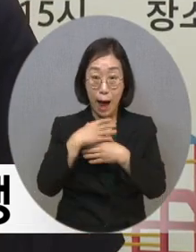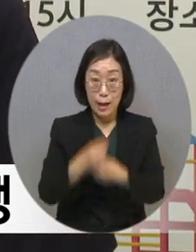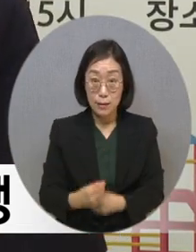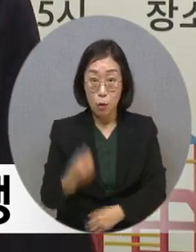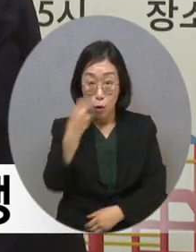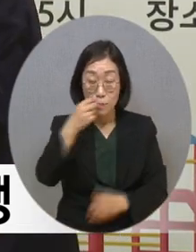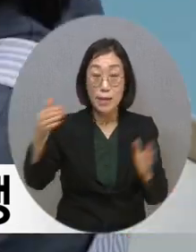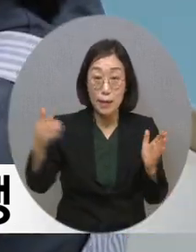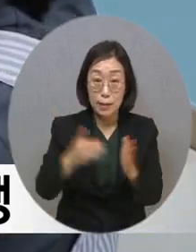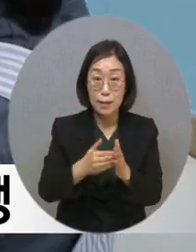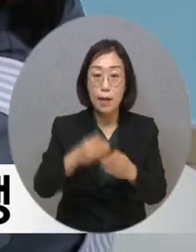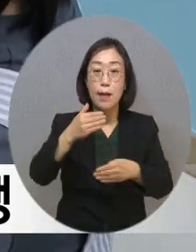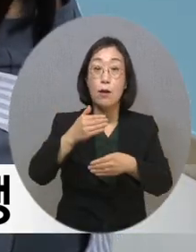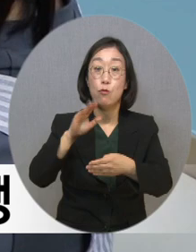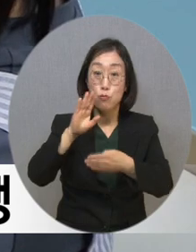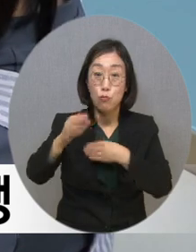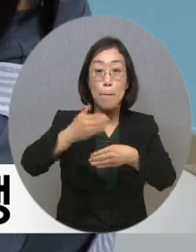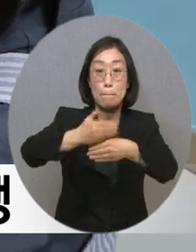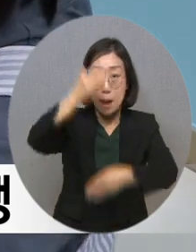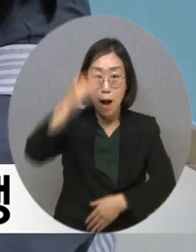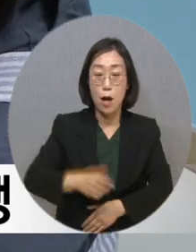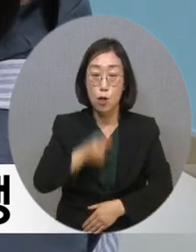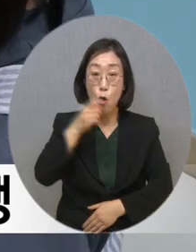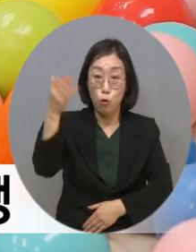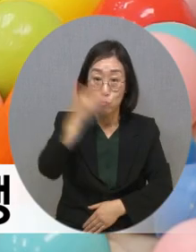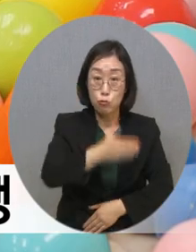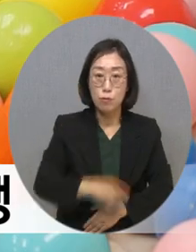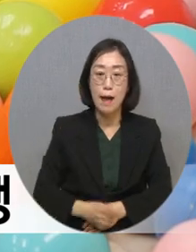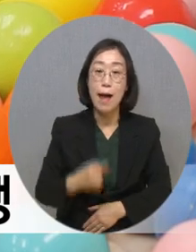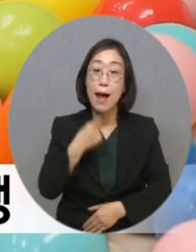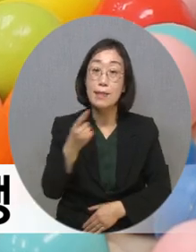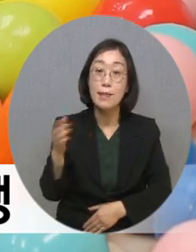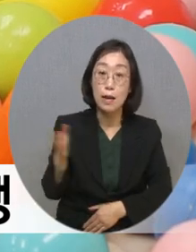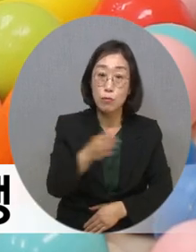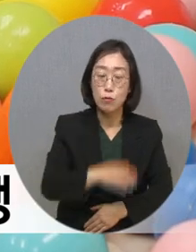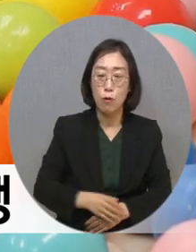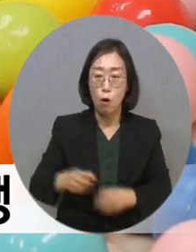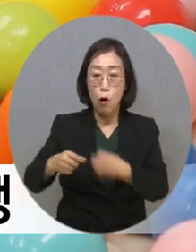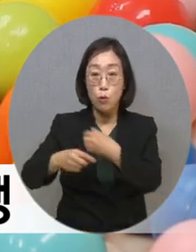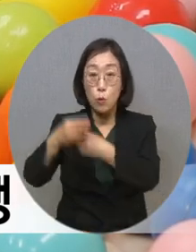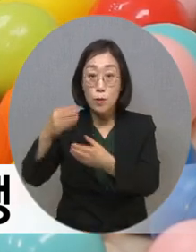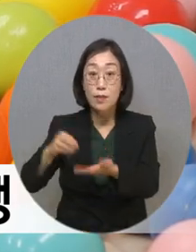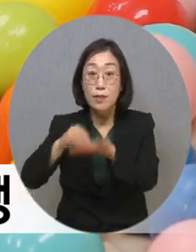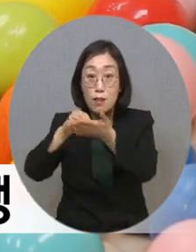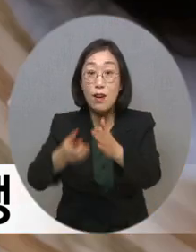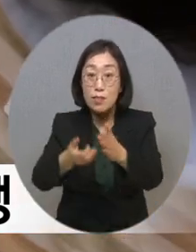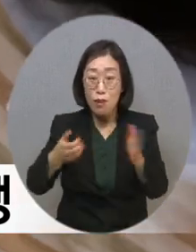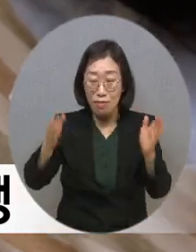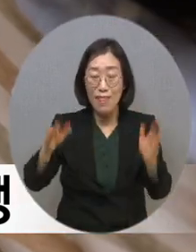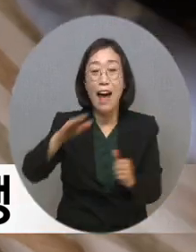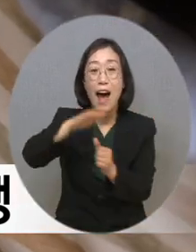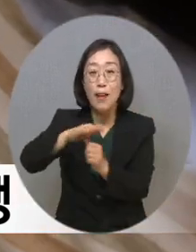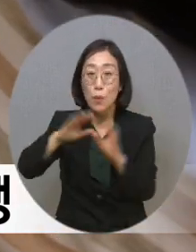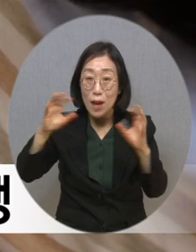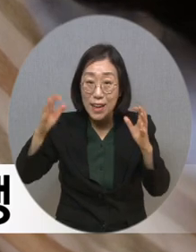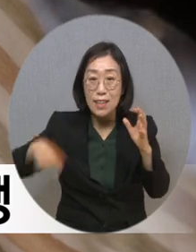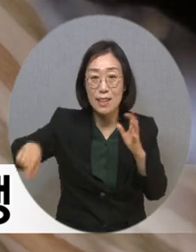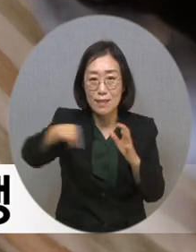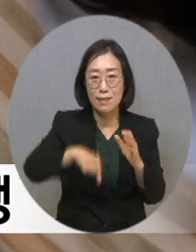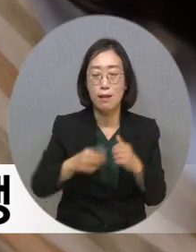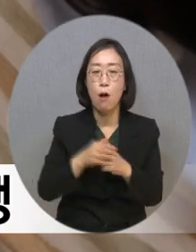개방할 계획이며 여수시에 거주하는 12개월 유아부터 미치와 아동들이 계절과 기후 변화 등 외부 환경과